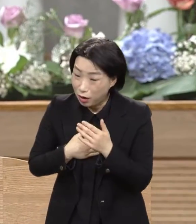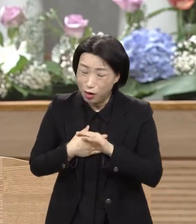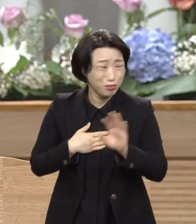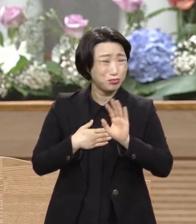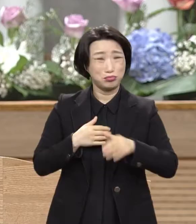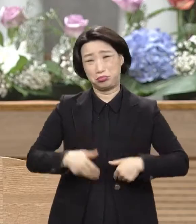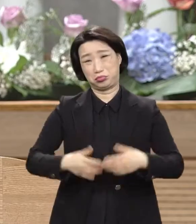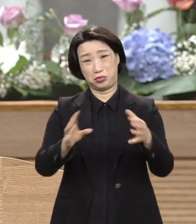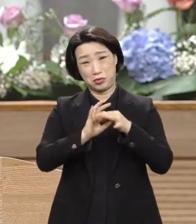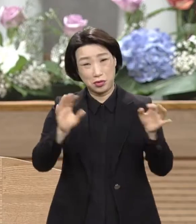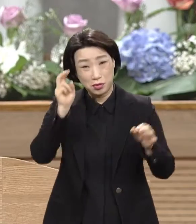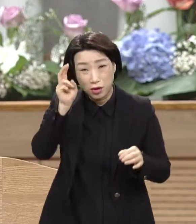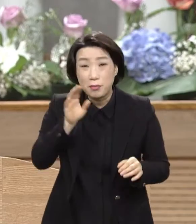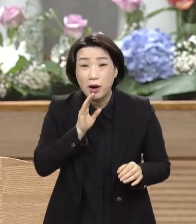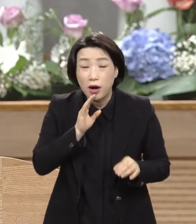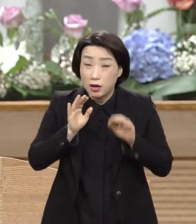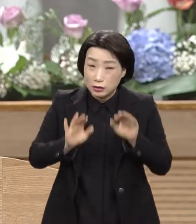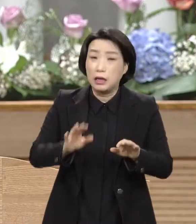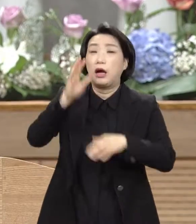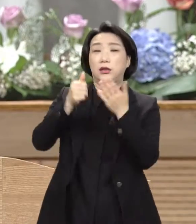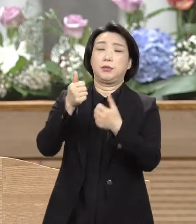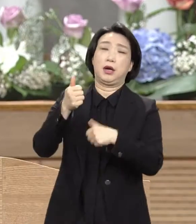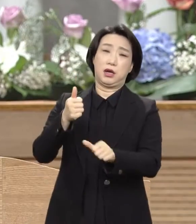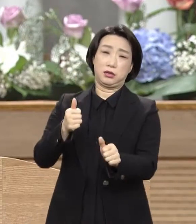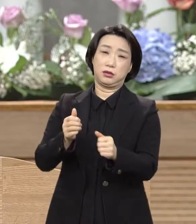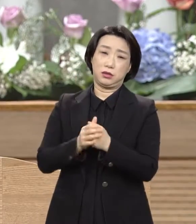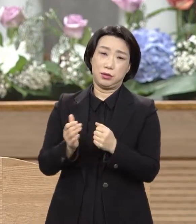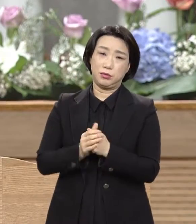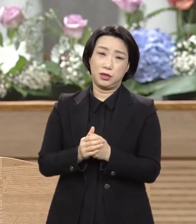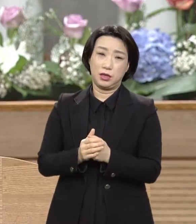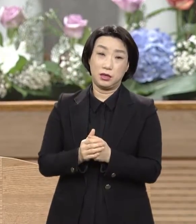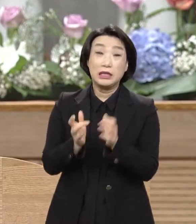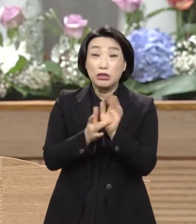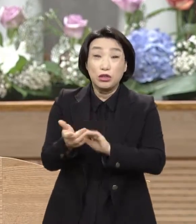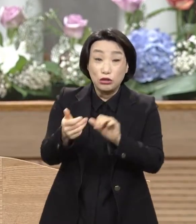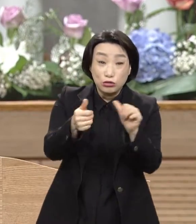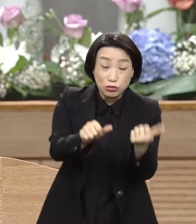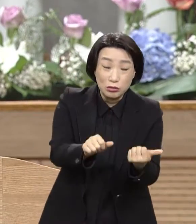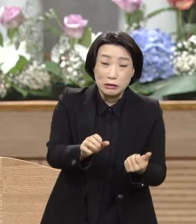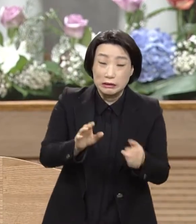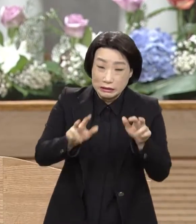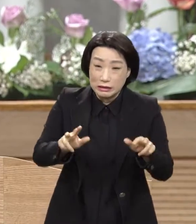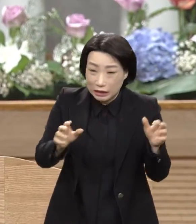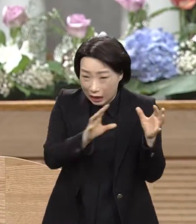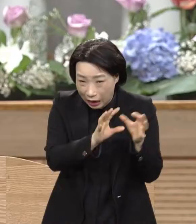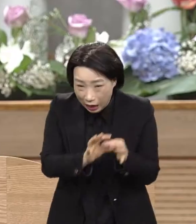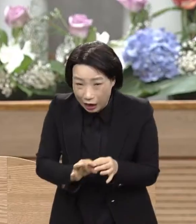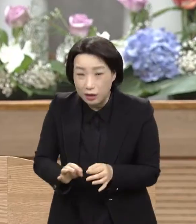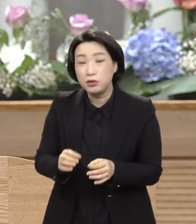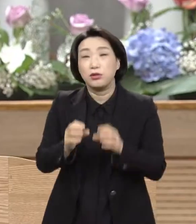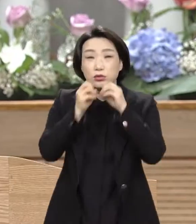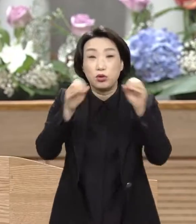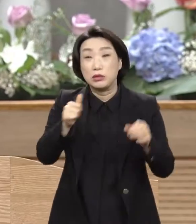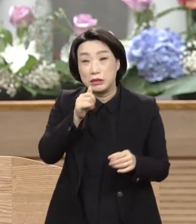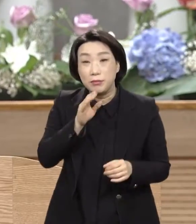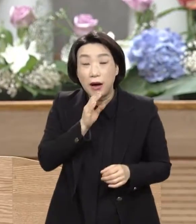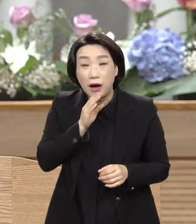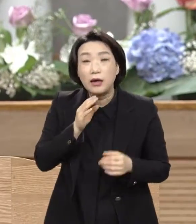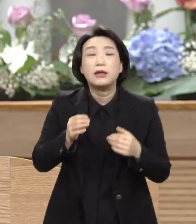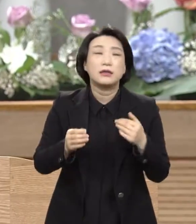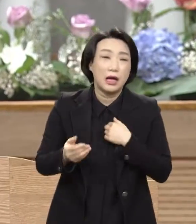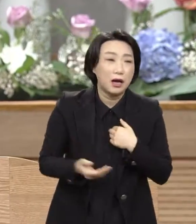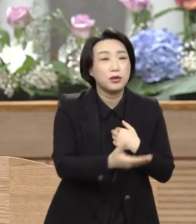없지. 하나님의 아들이었기에 그의 죽음을 지금까지 증거하는 것은 너,